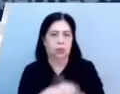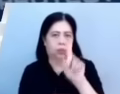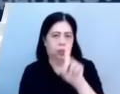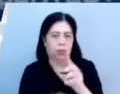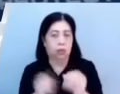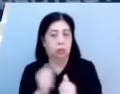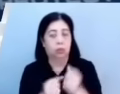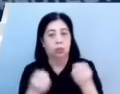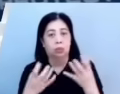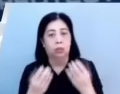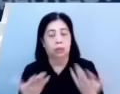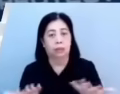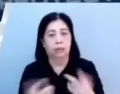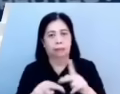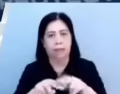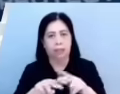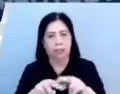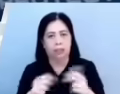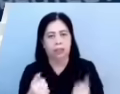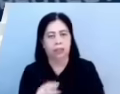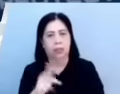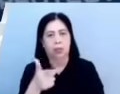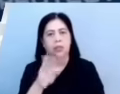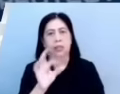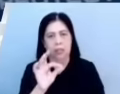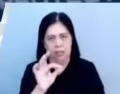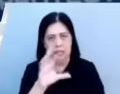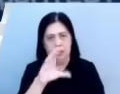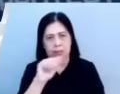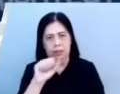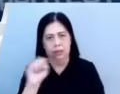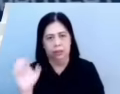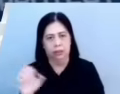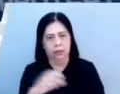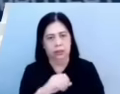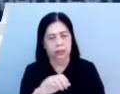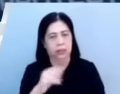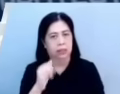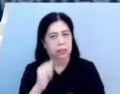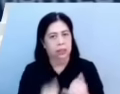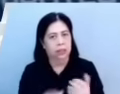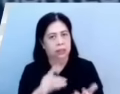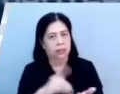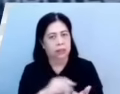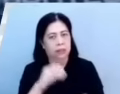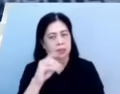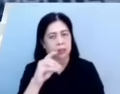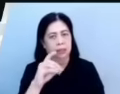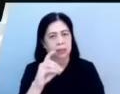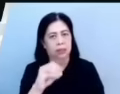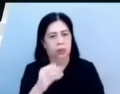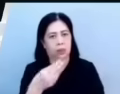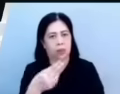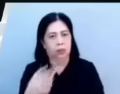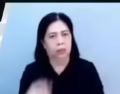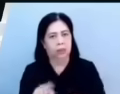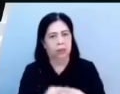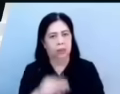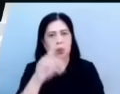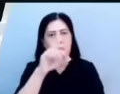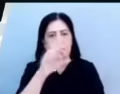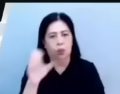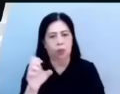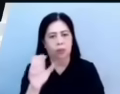sa Pangasinan na may 29 na kaso. Sa huling datos ng Department of Health, nadagdagan ng